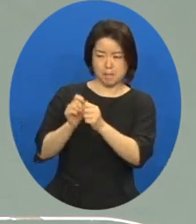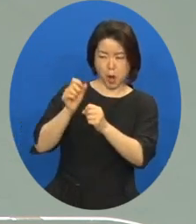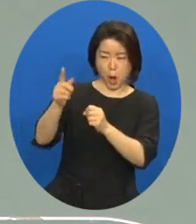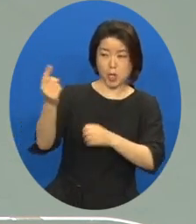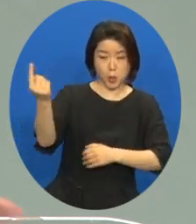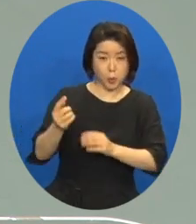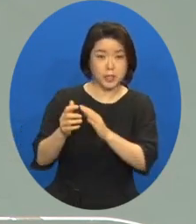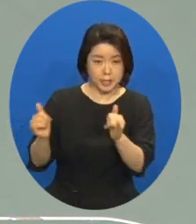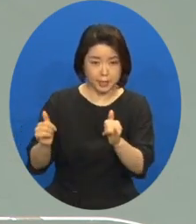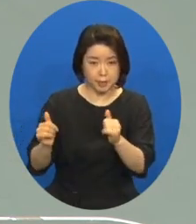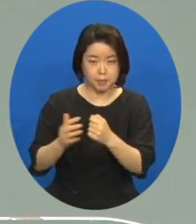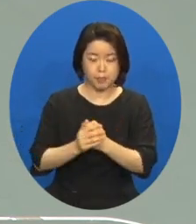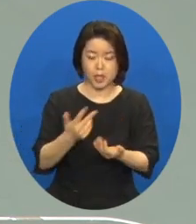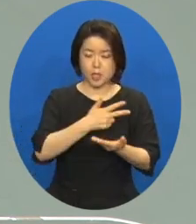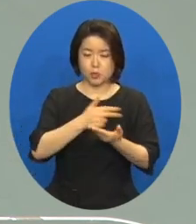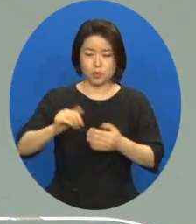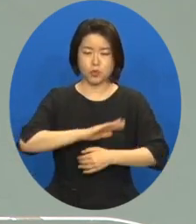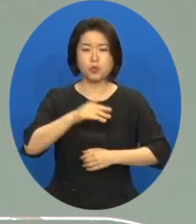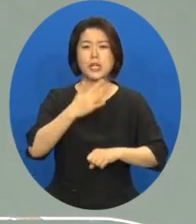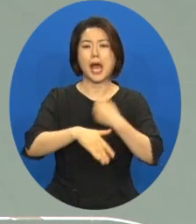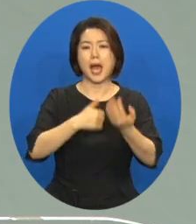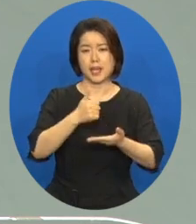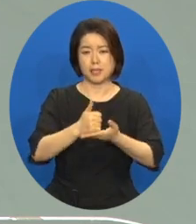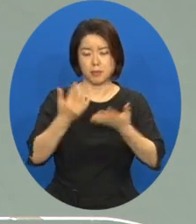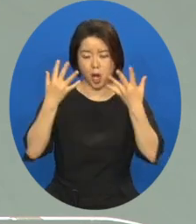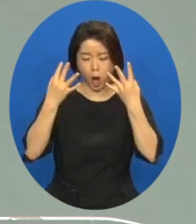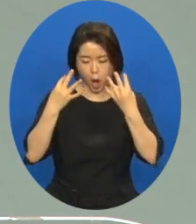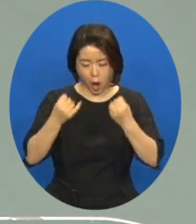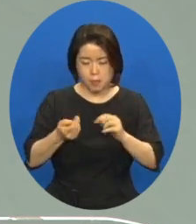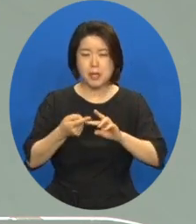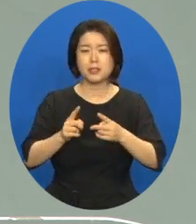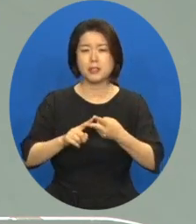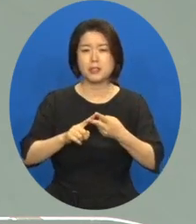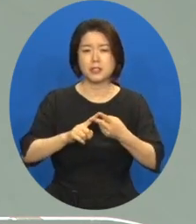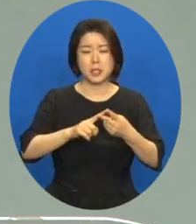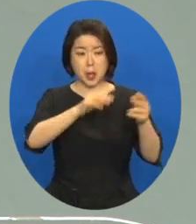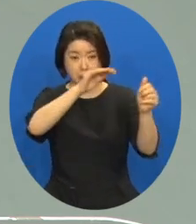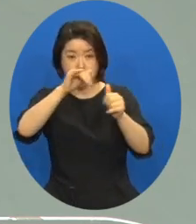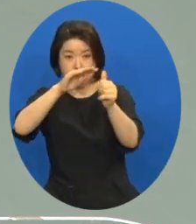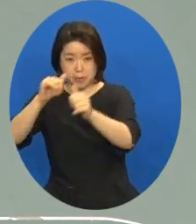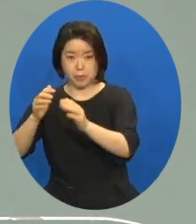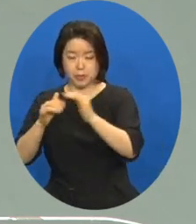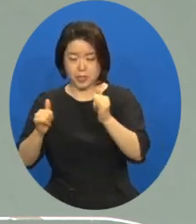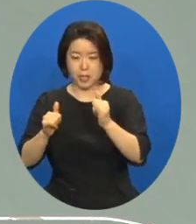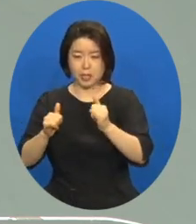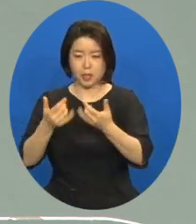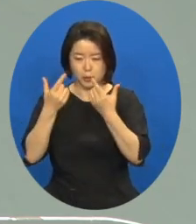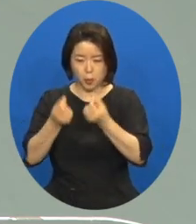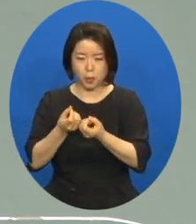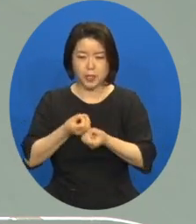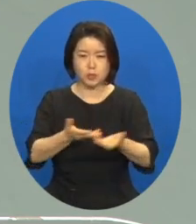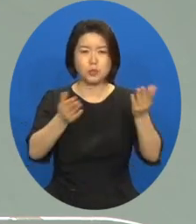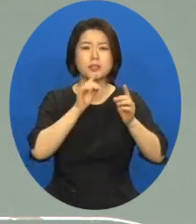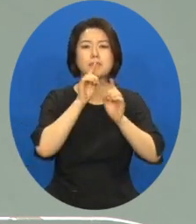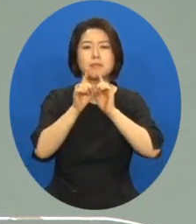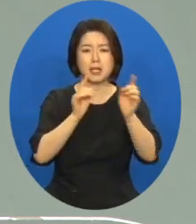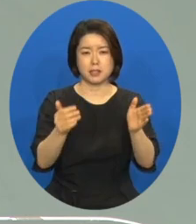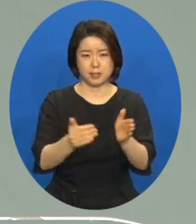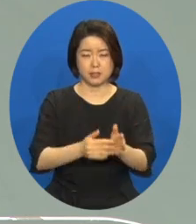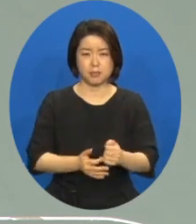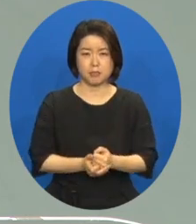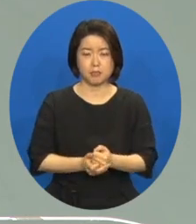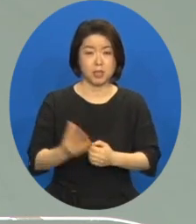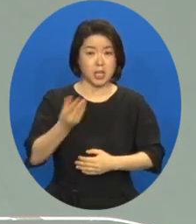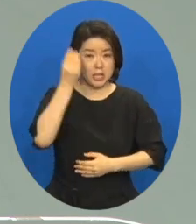사람 곧 주 우리 하나님이 얼마든지 부르시는 자들에게 하신 것이라.